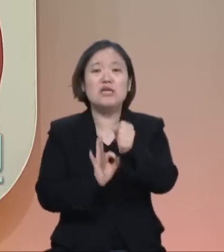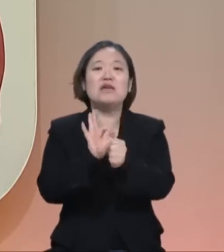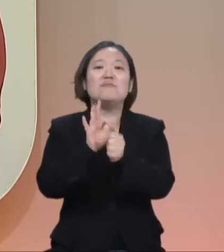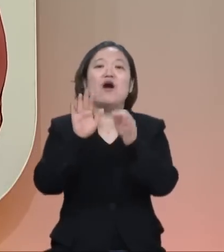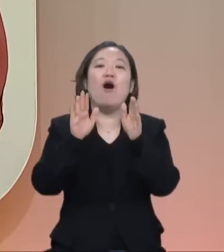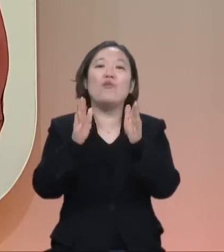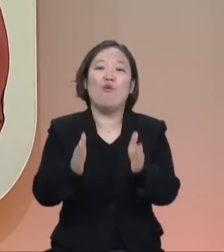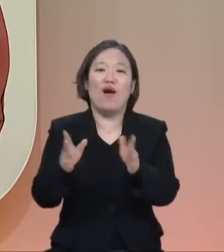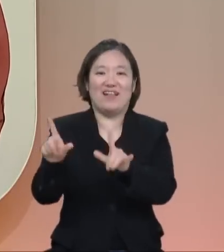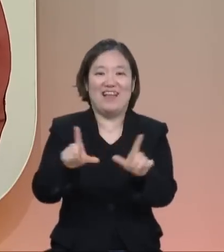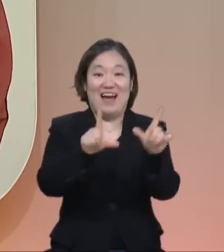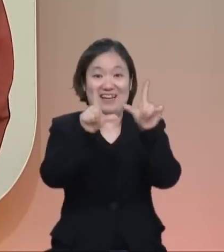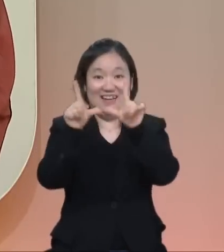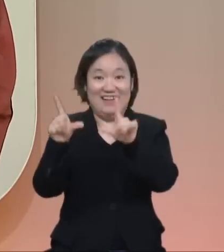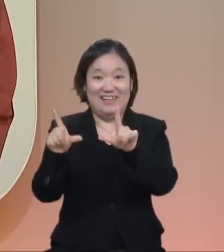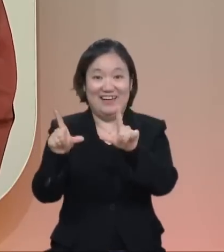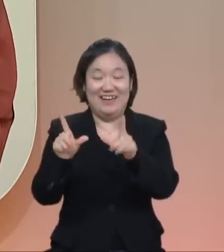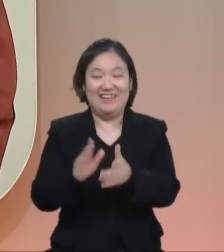염불에 힘이었을까요